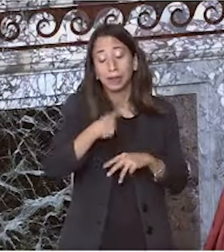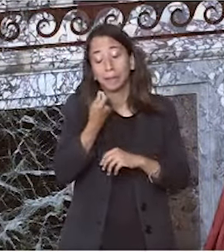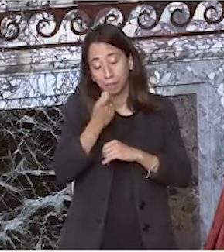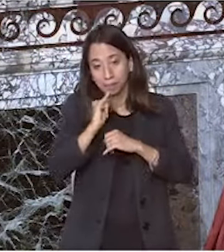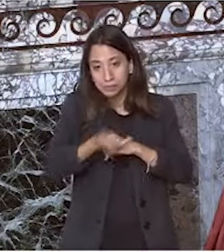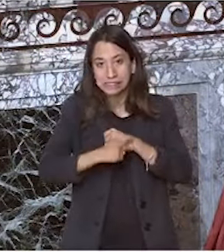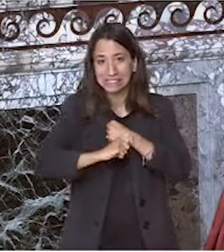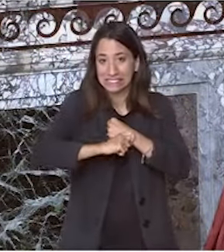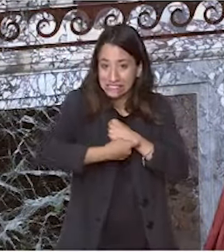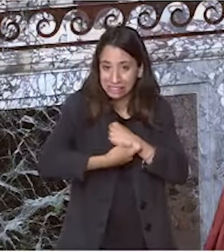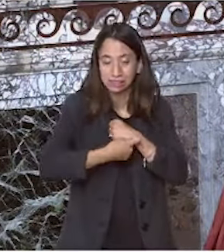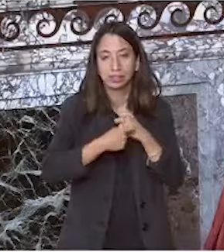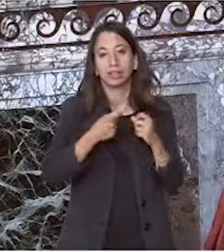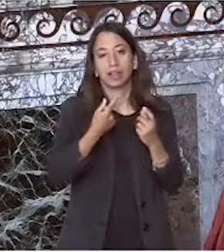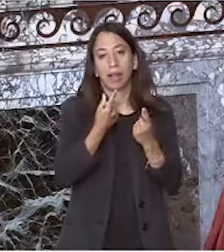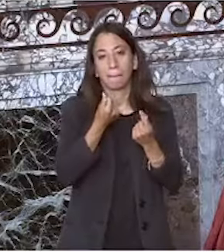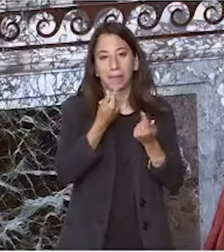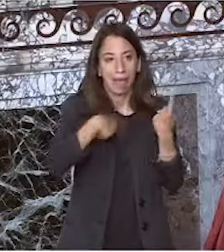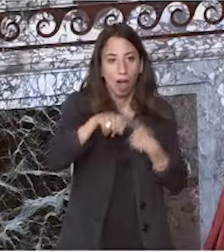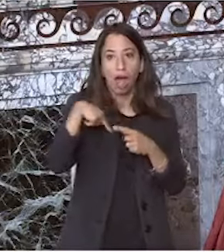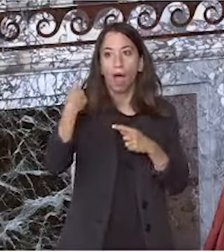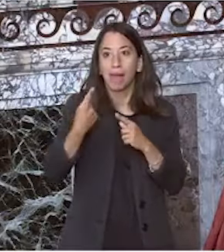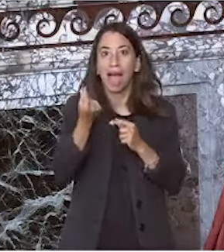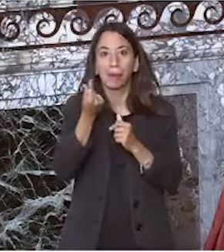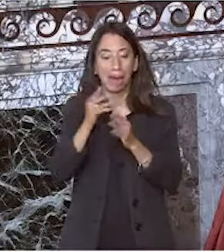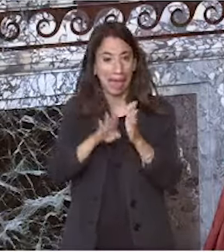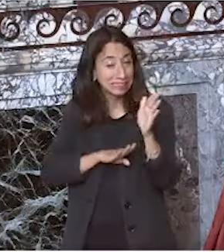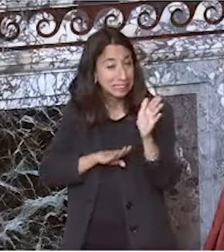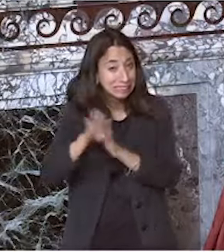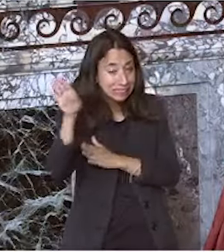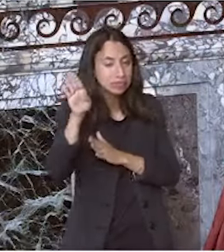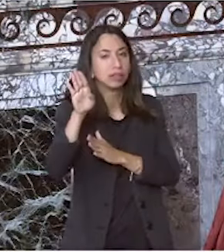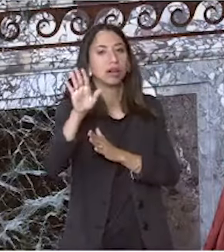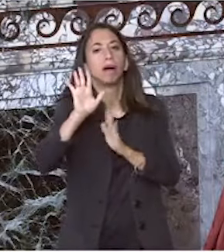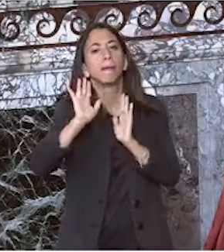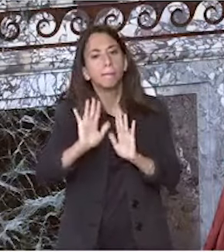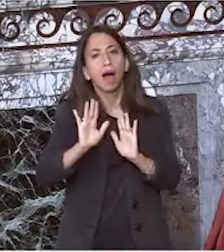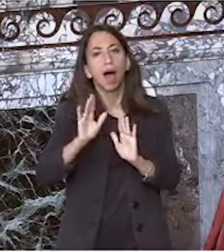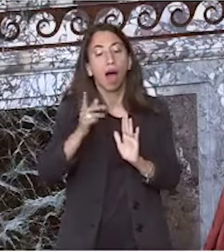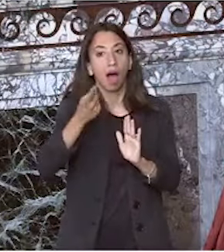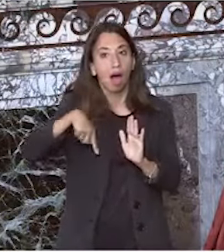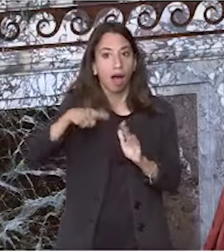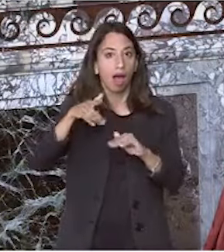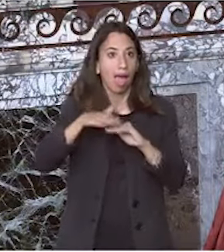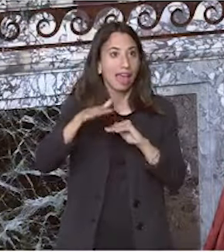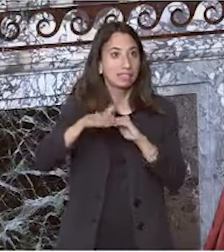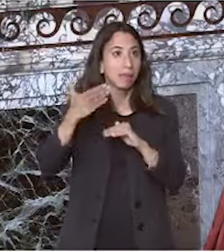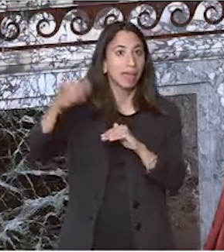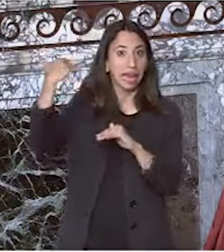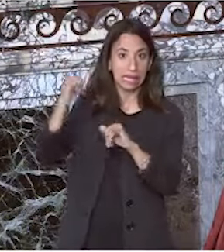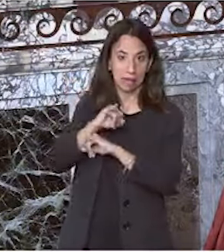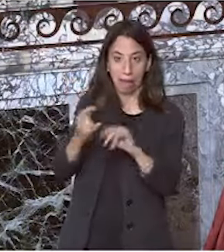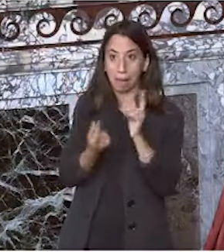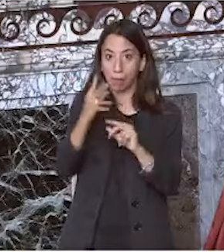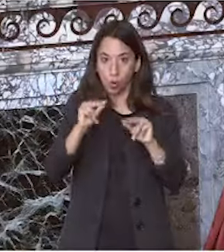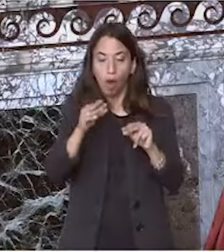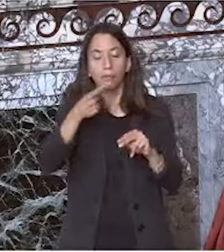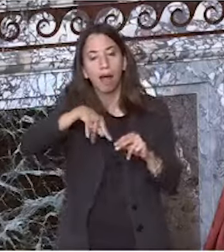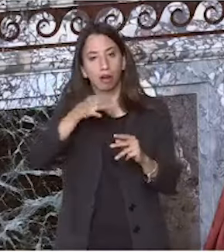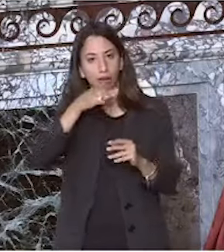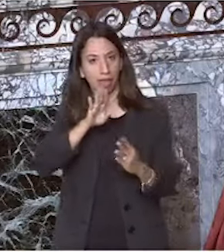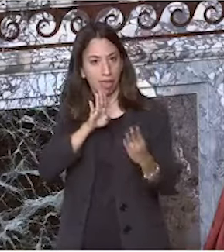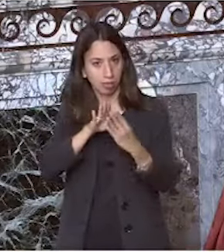e l'impennata dei prezzi dell'energia non hanno generato spirali inflazionistiche come in esperienze passate. Le aspettative